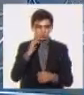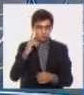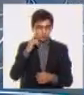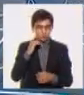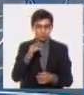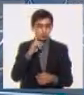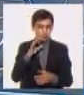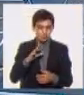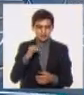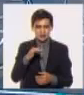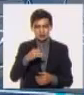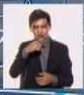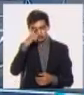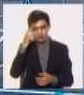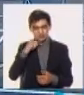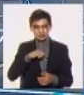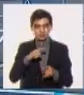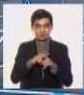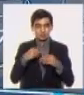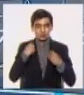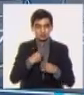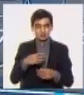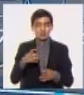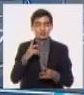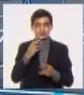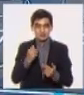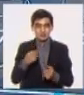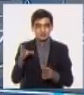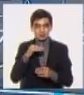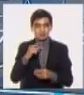уж неудобно и душно в этом костюме. Да, очень будем надеяться, Мадина. Спасибо.